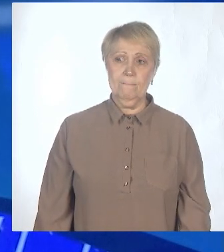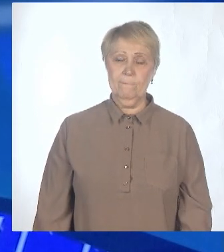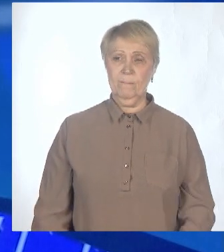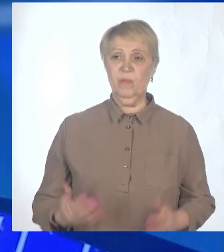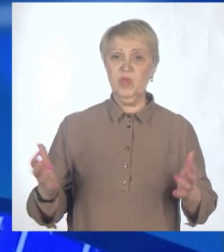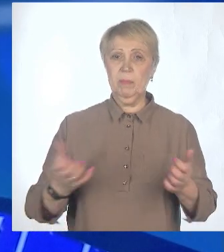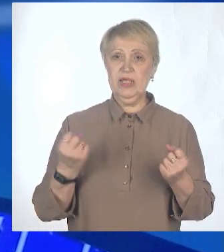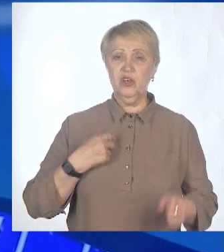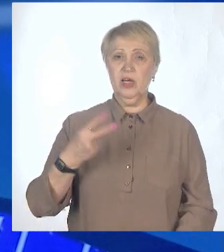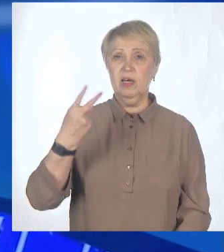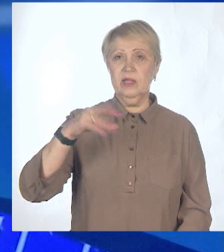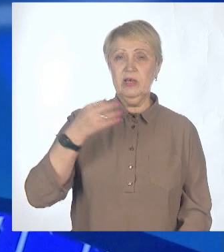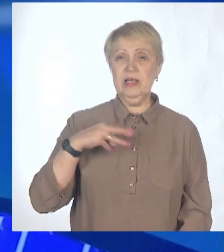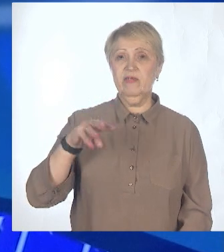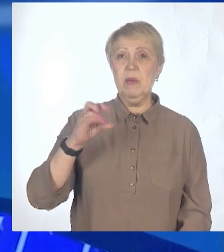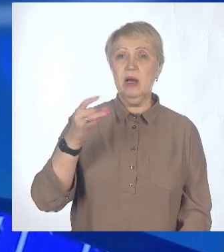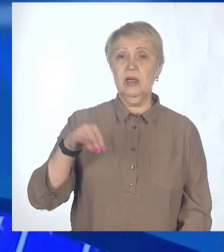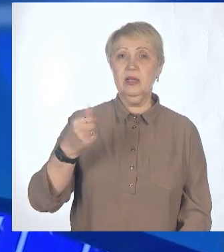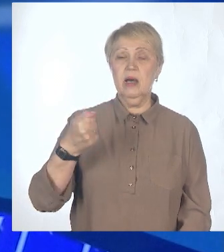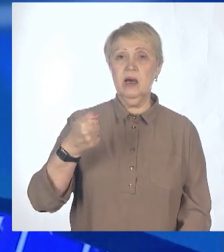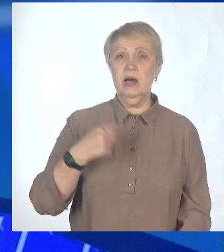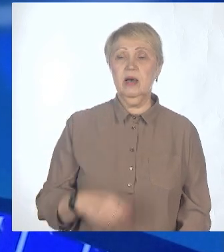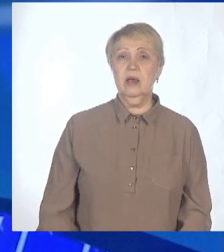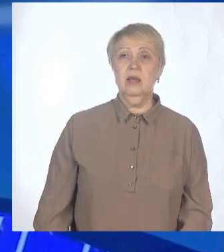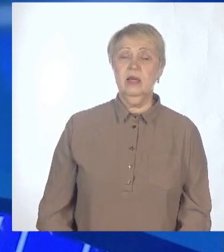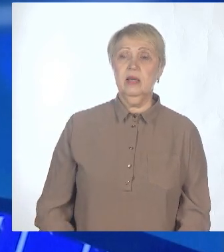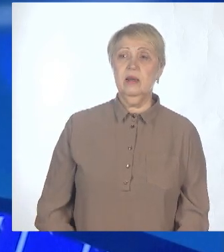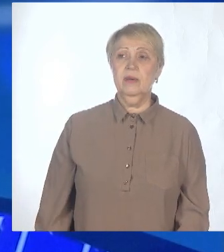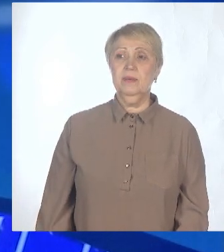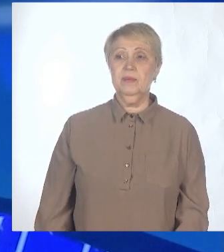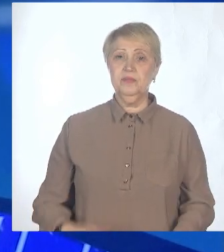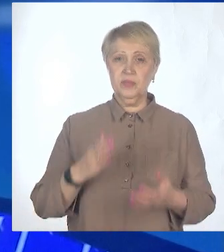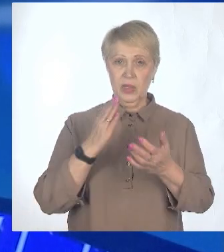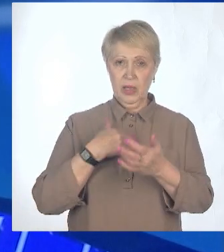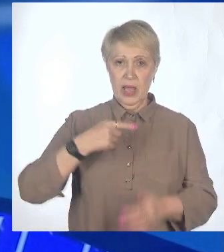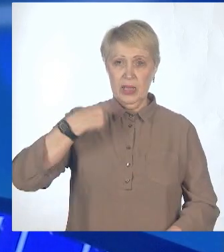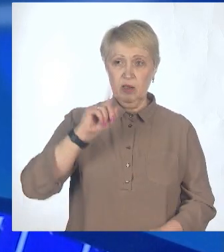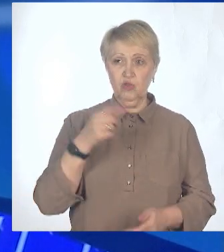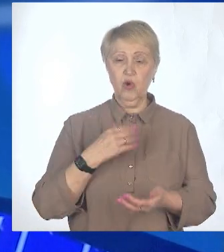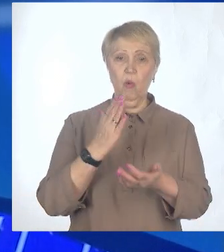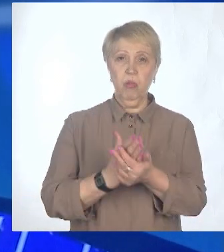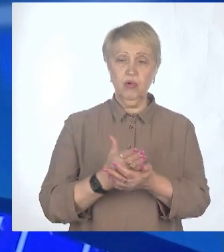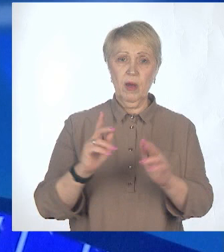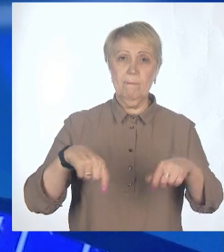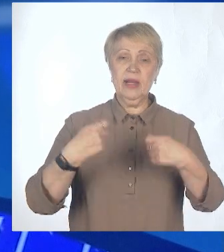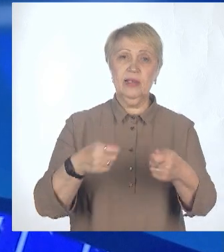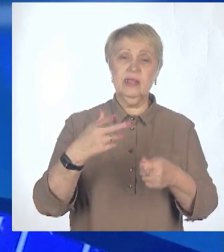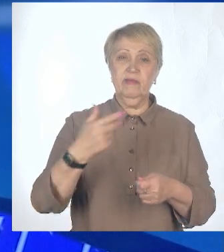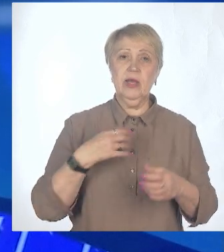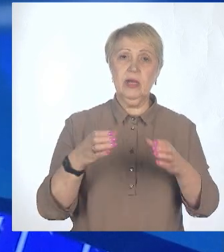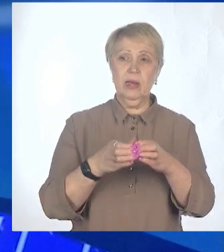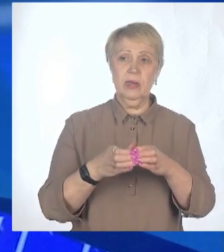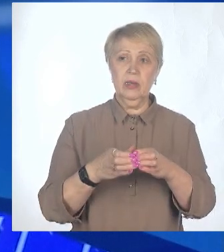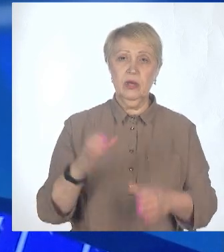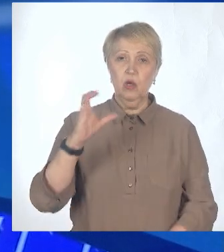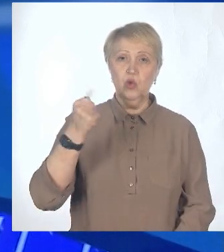20 марта Михаил Мишустин на заседании правительства сказал, что будут предоставлять компаниям субсидии тем компаниям, которые